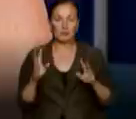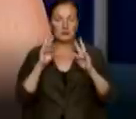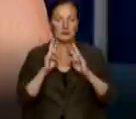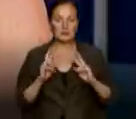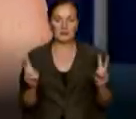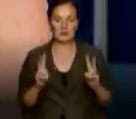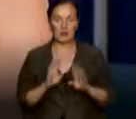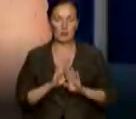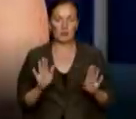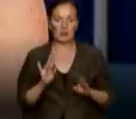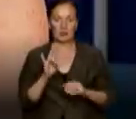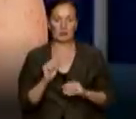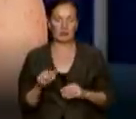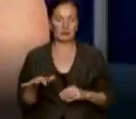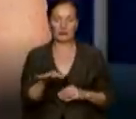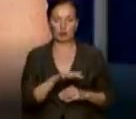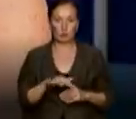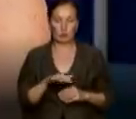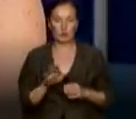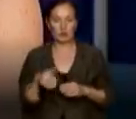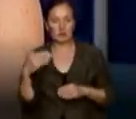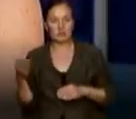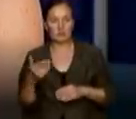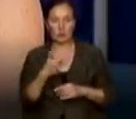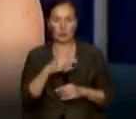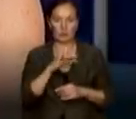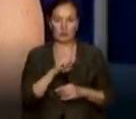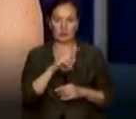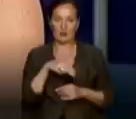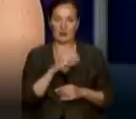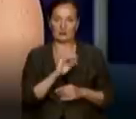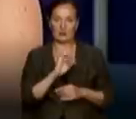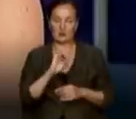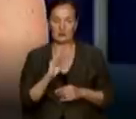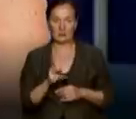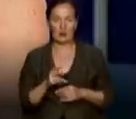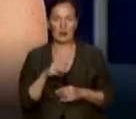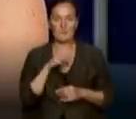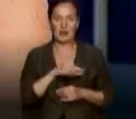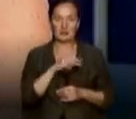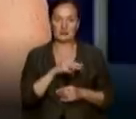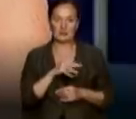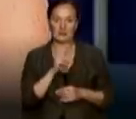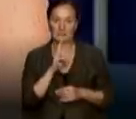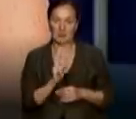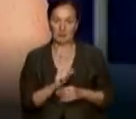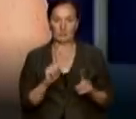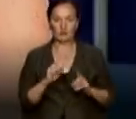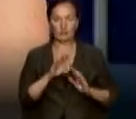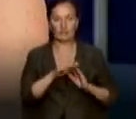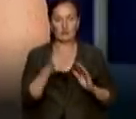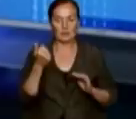території, ні на території з боку Градиська, ні на території далі з Максимівки, щоб викликалася поліція,